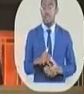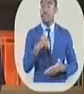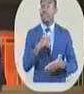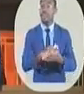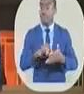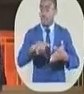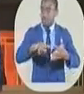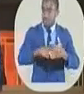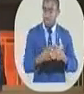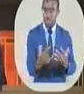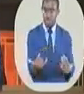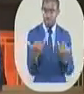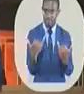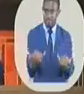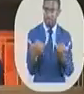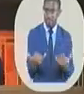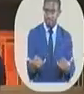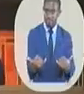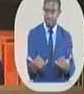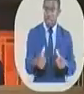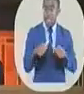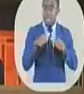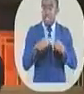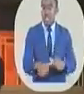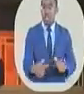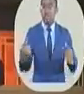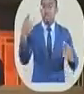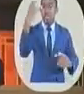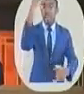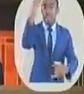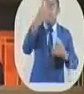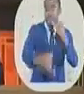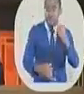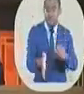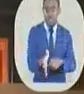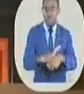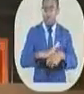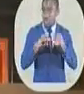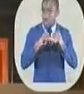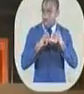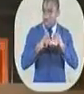est immédiate et restera effective jusqu'à nouvel ordre.